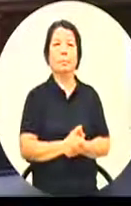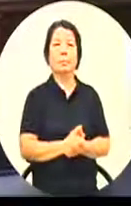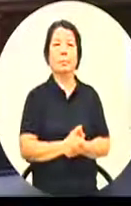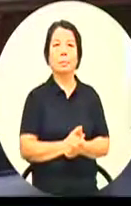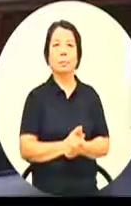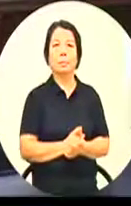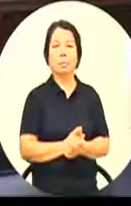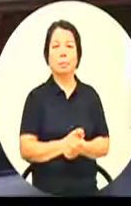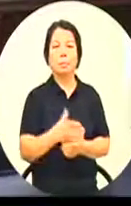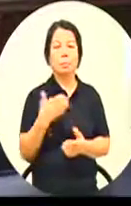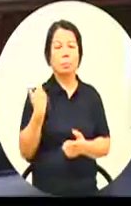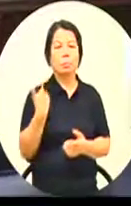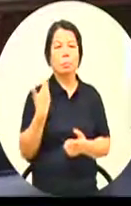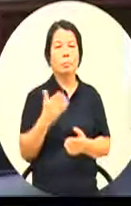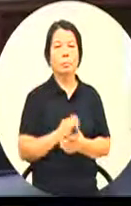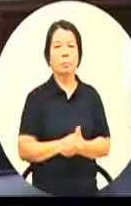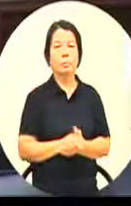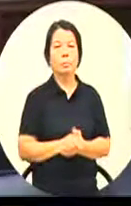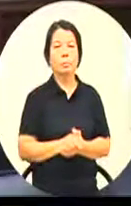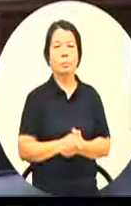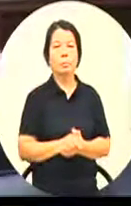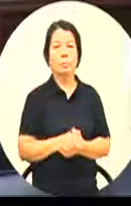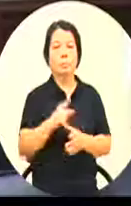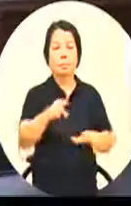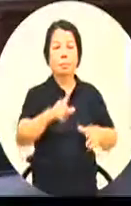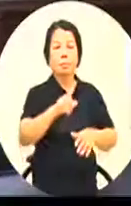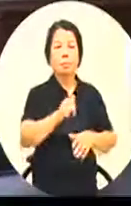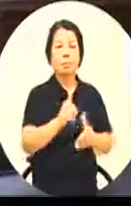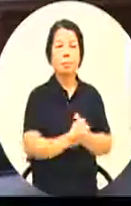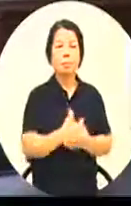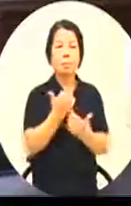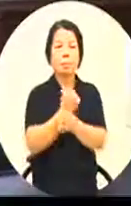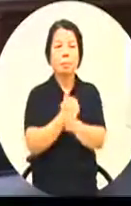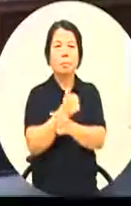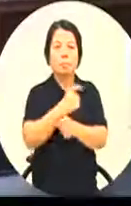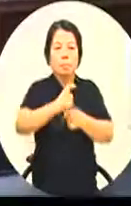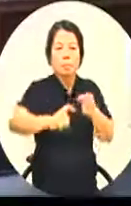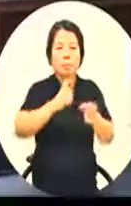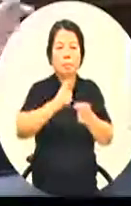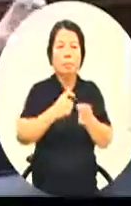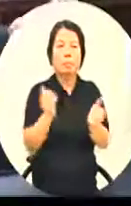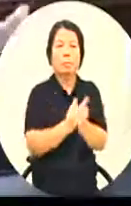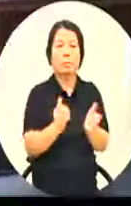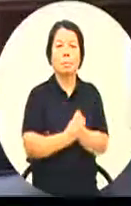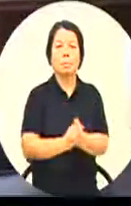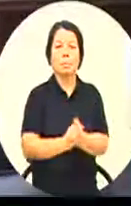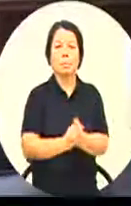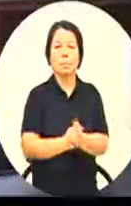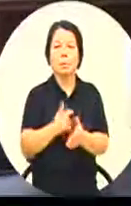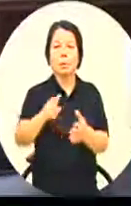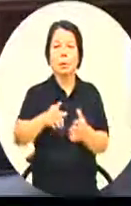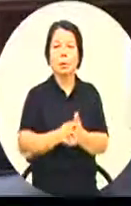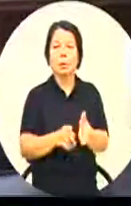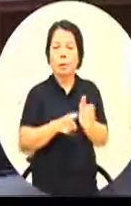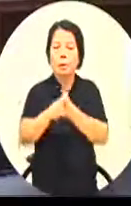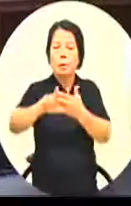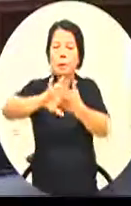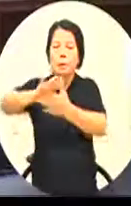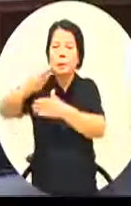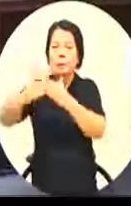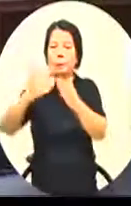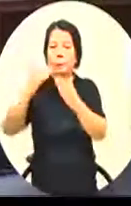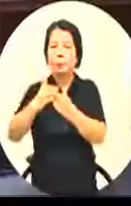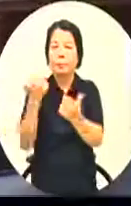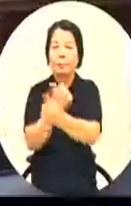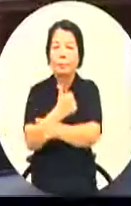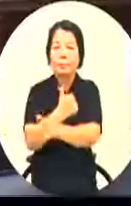我碰到状况是这个老师已经考了大概十年了，那他一直在别的学校当代课了哈，那他